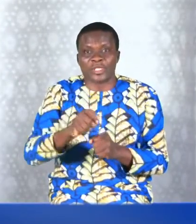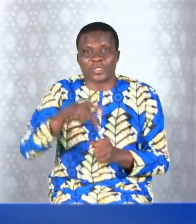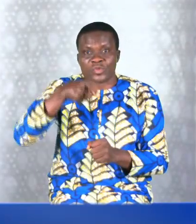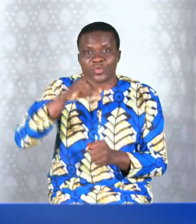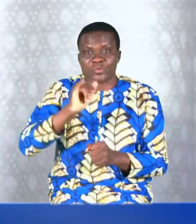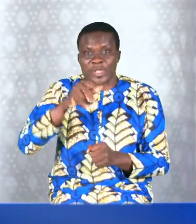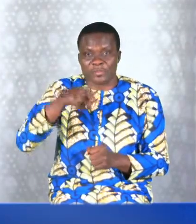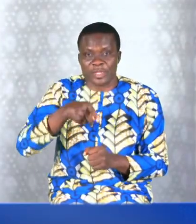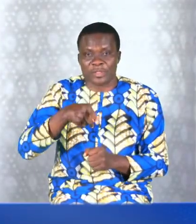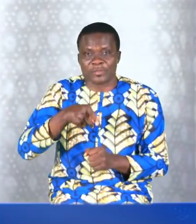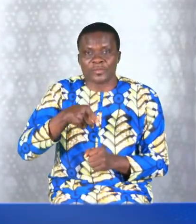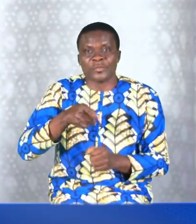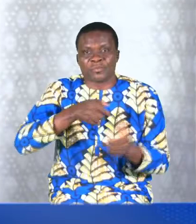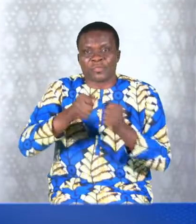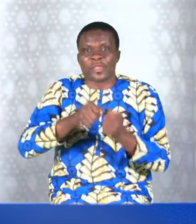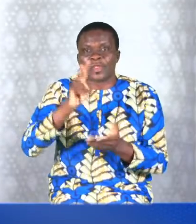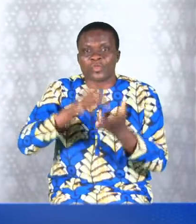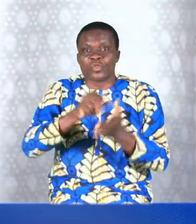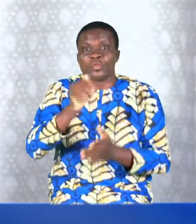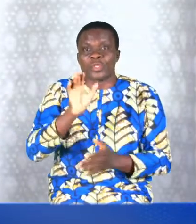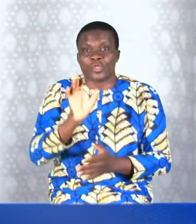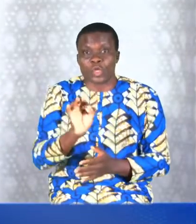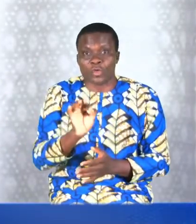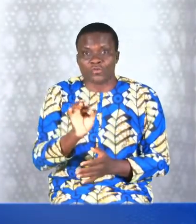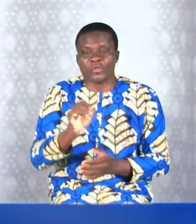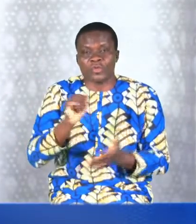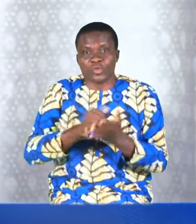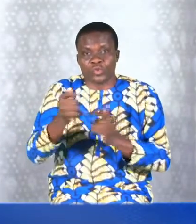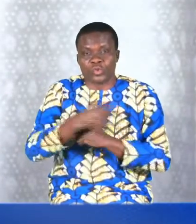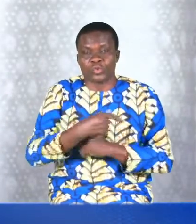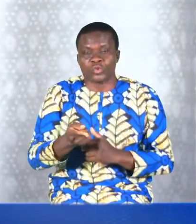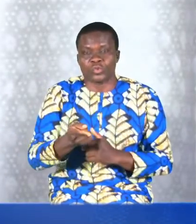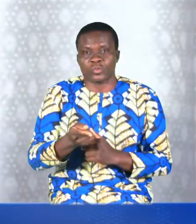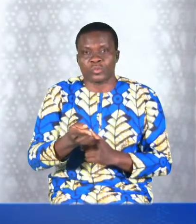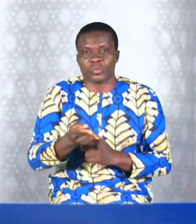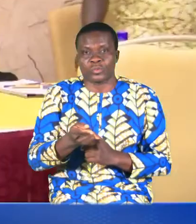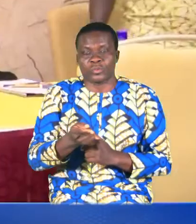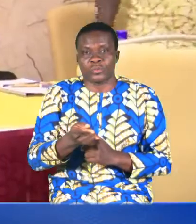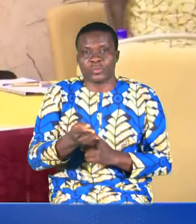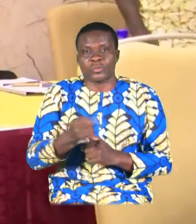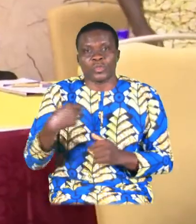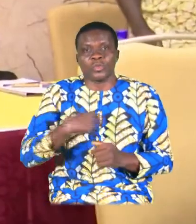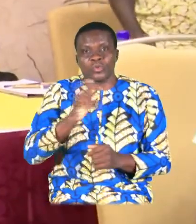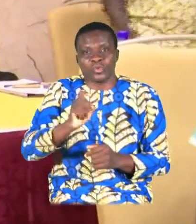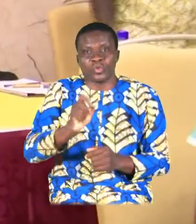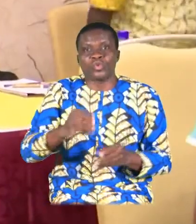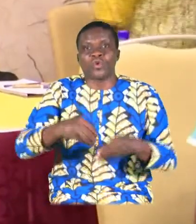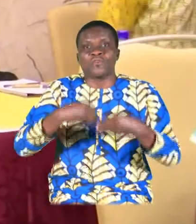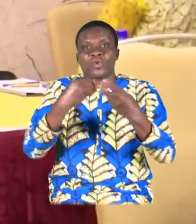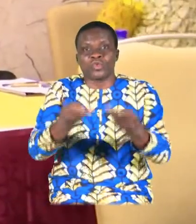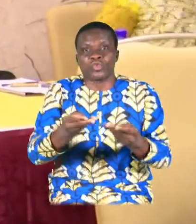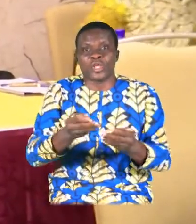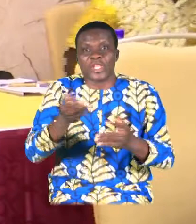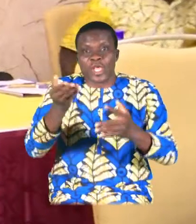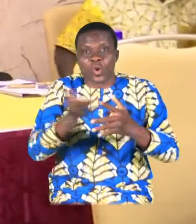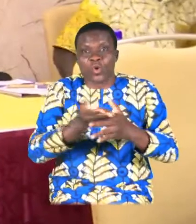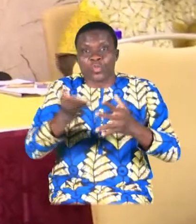PIP gestion 2019, ce jour, nous devons donner au